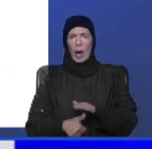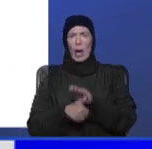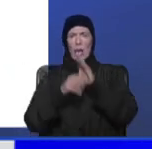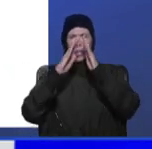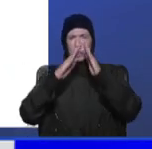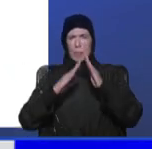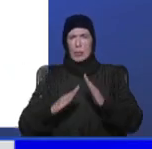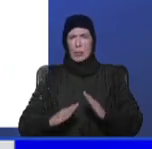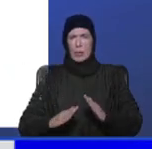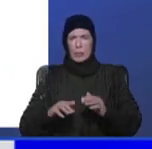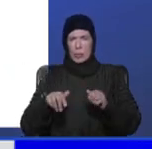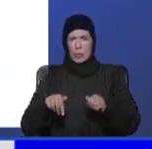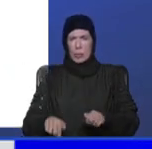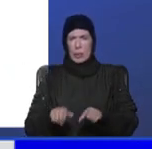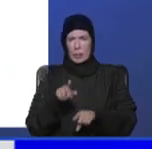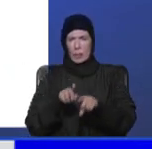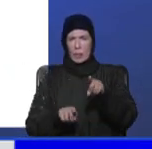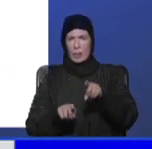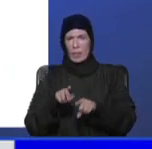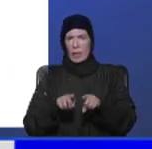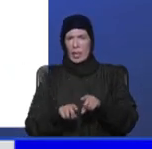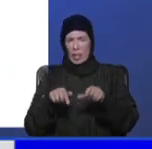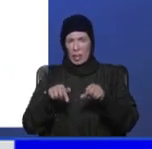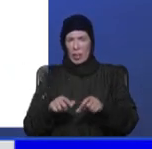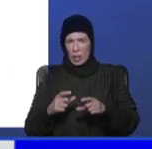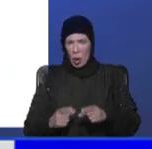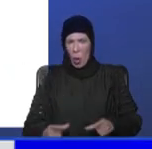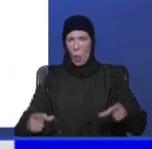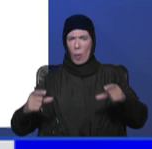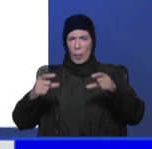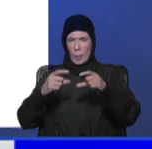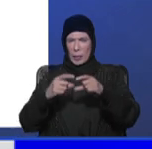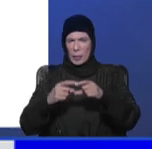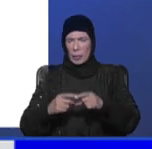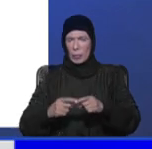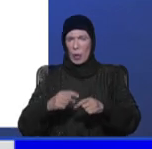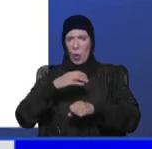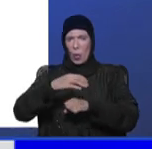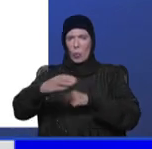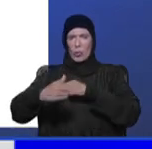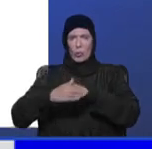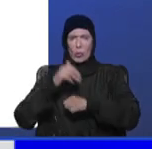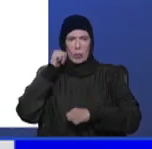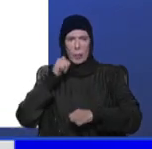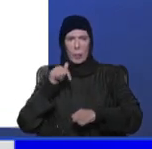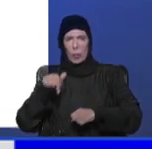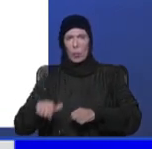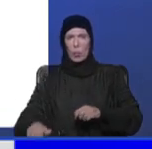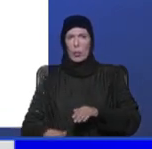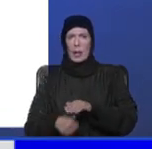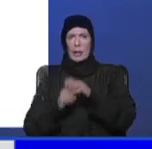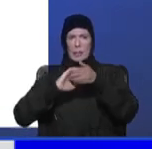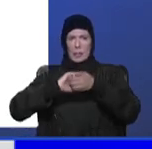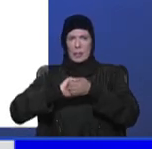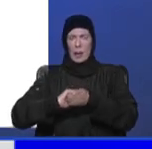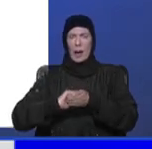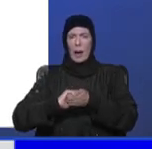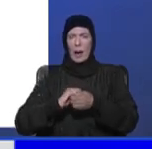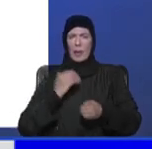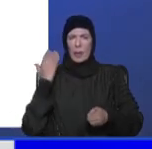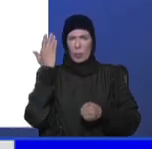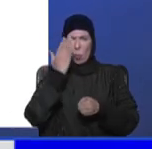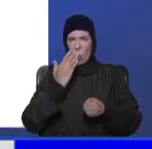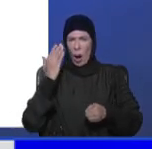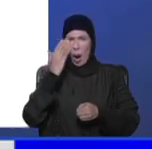الفتاح السيسي رئيس جمهورية مصر العربية الشقيقة في احتضان قمة دول جوار السودان بحضور رئيس الاتحاد